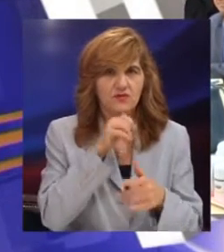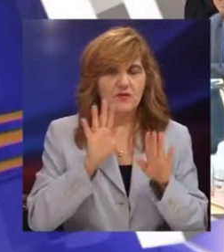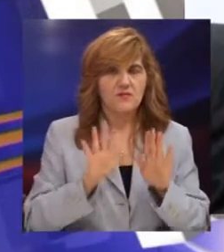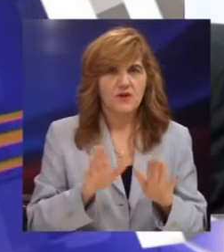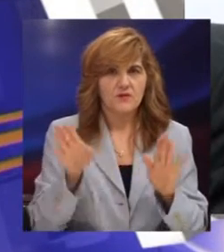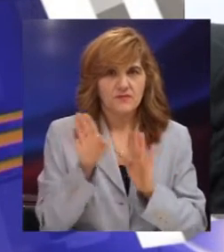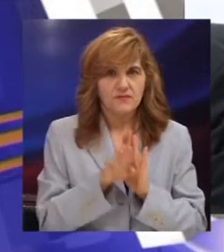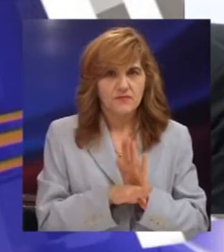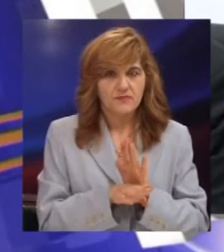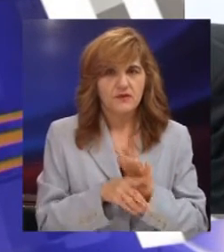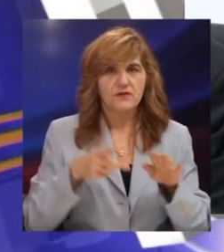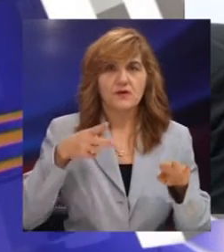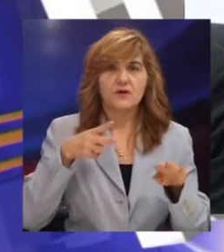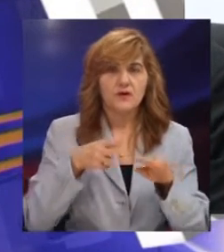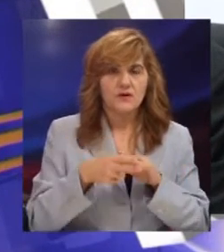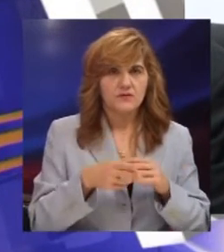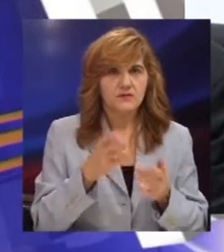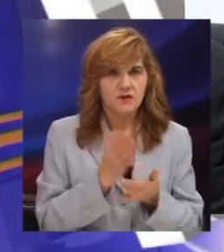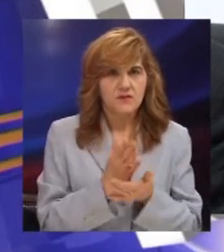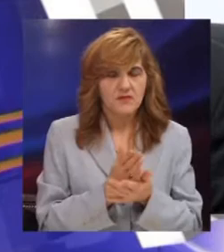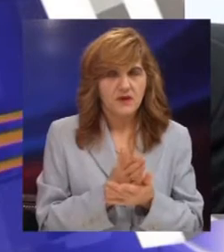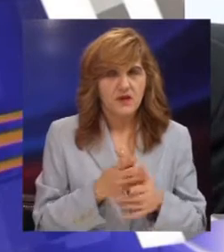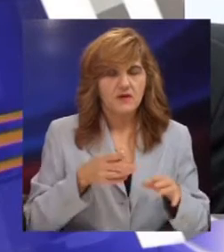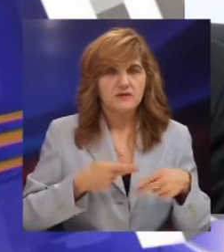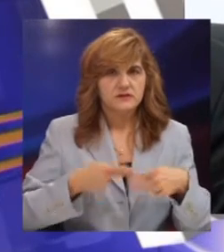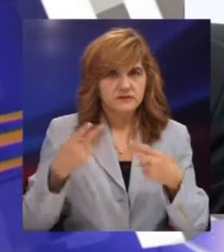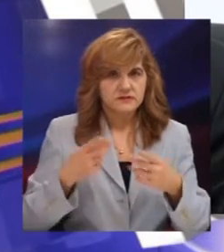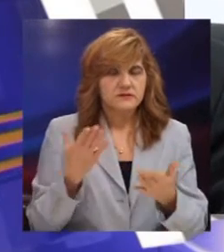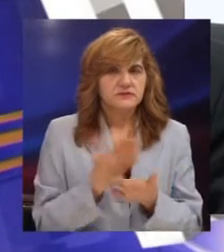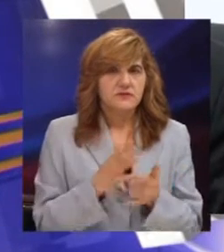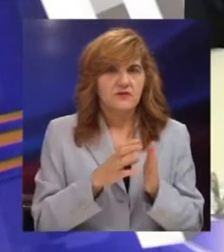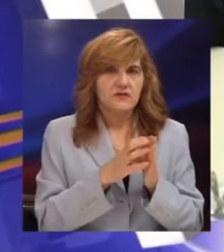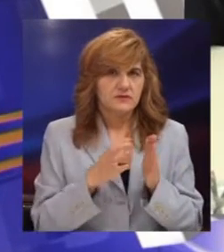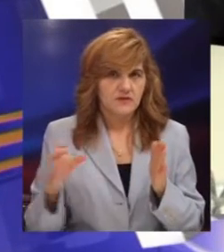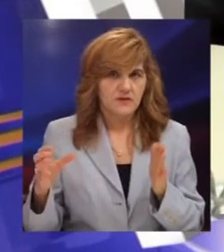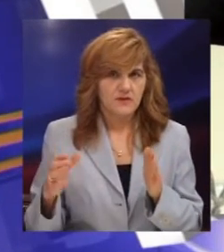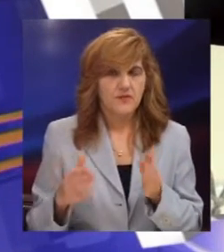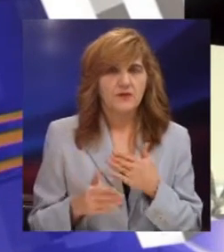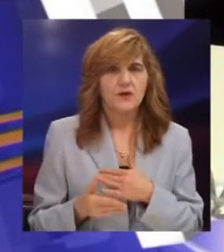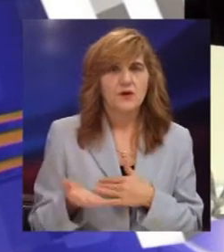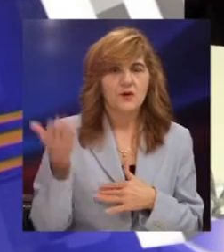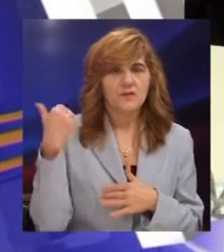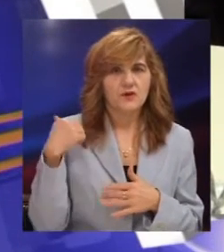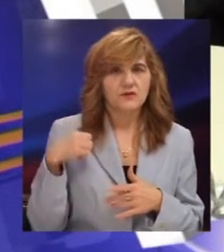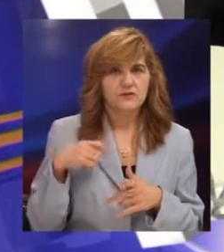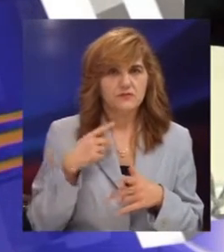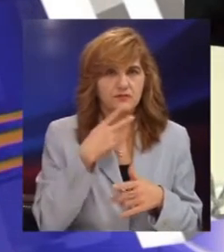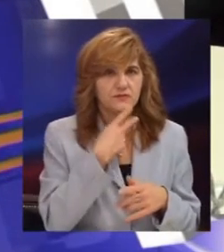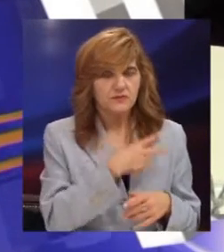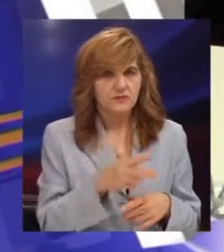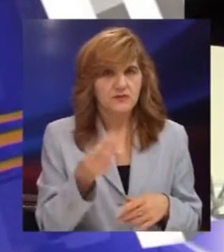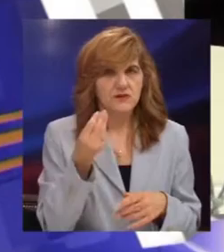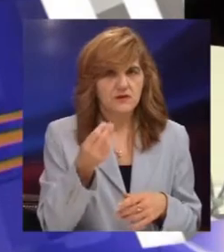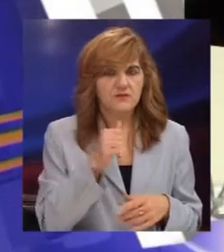je stagnirala, međutim nakon ukidanja sankcije Iranu otvorene su nove mogućnosti saradnje. Prošle godine obnovljena je saradnja prilikom